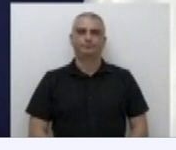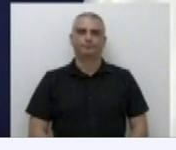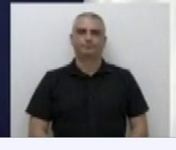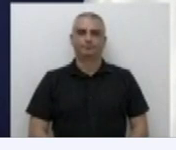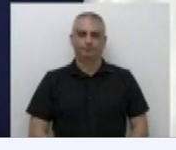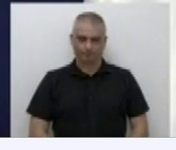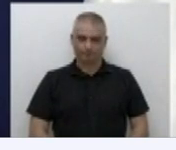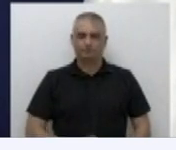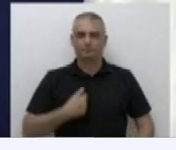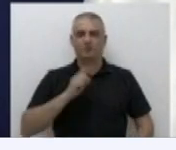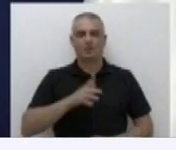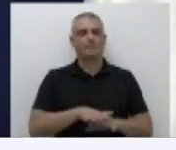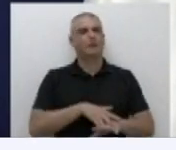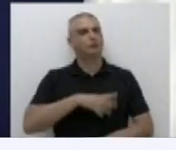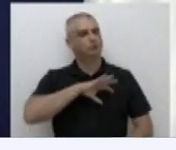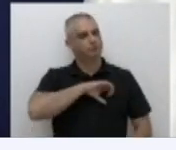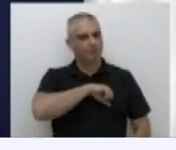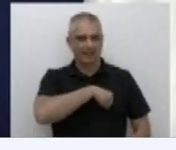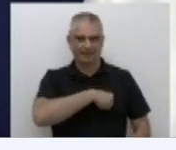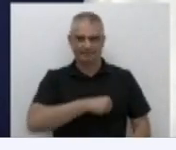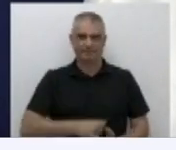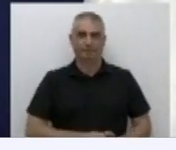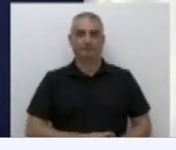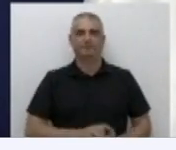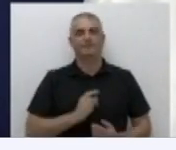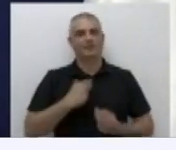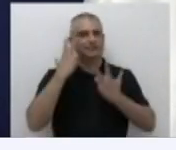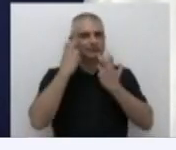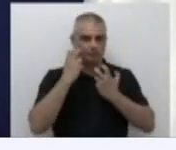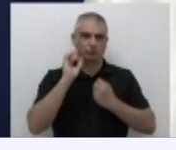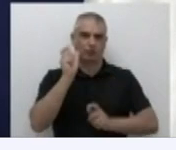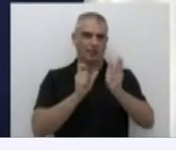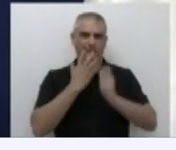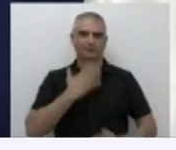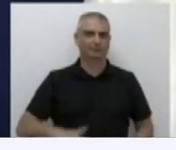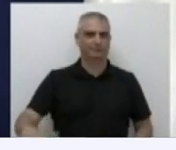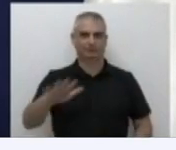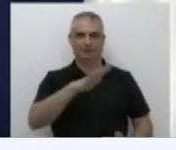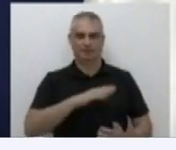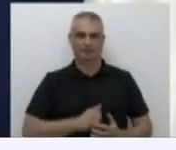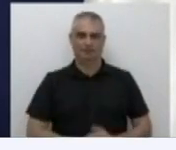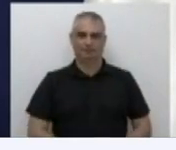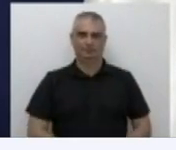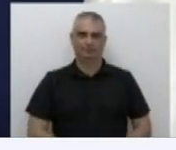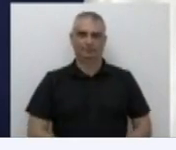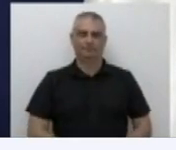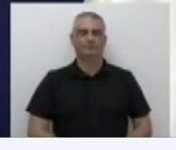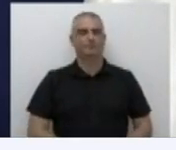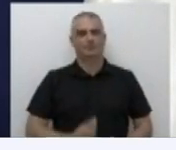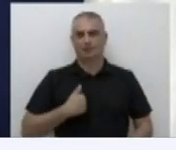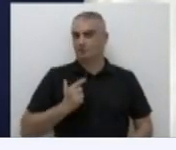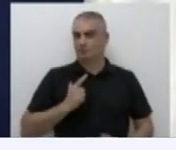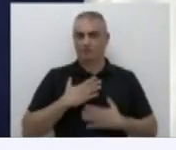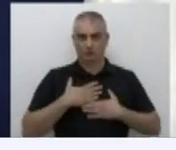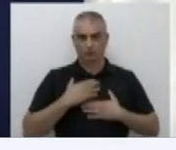أكتافنا. نحن نشعر الألم، نحن نشعر توقعات مواطني